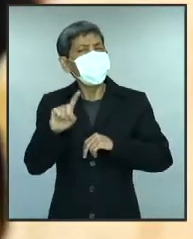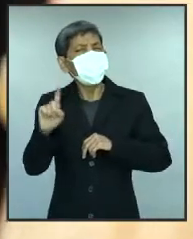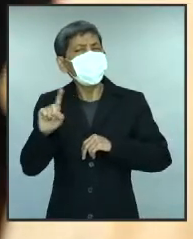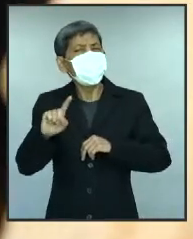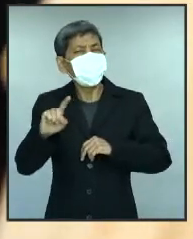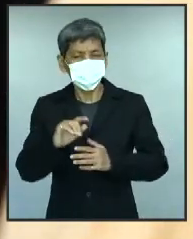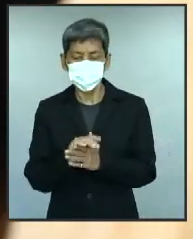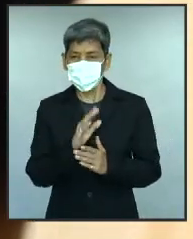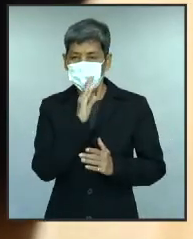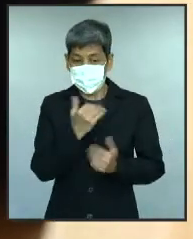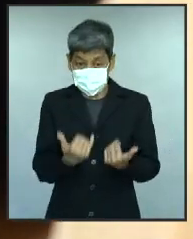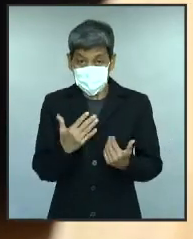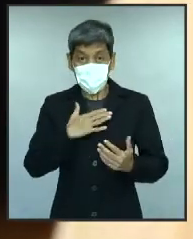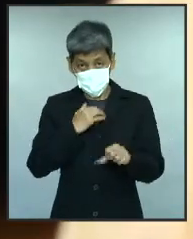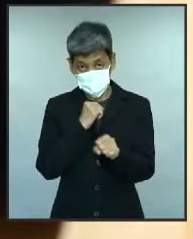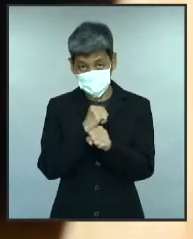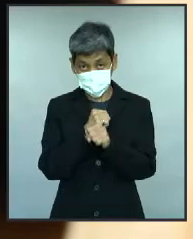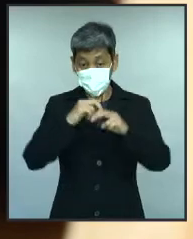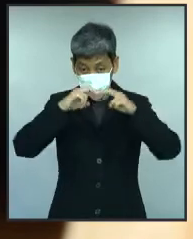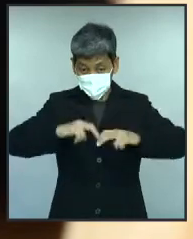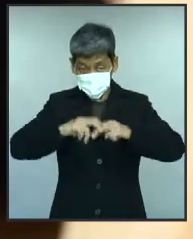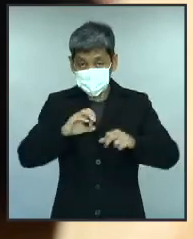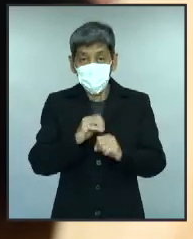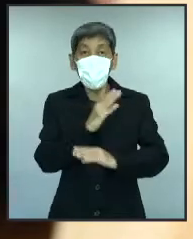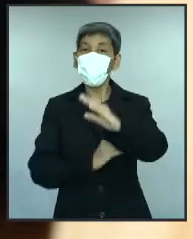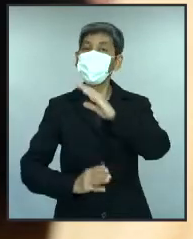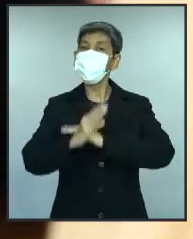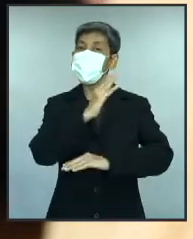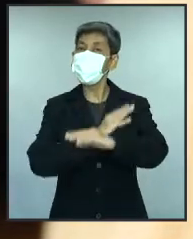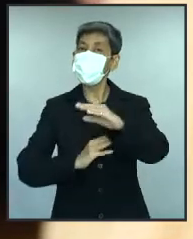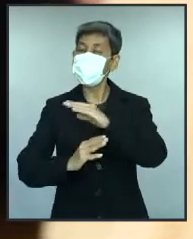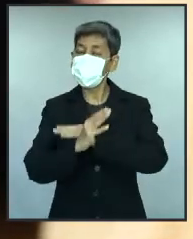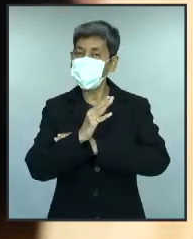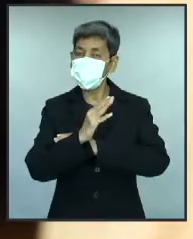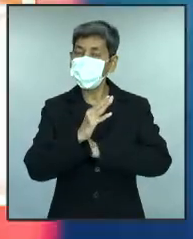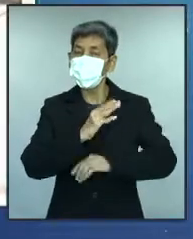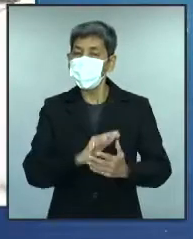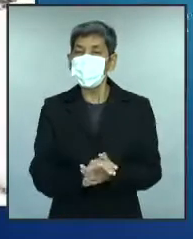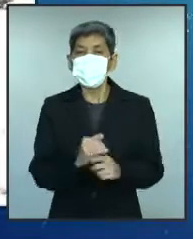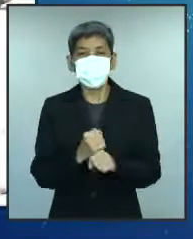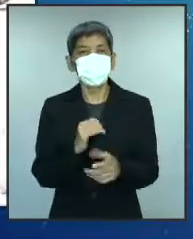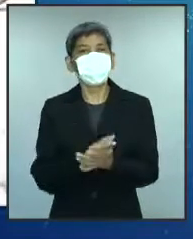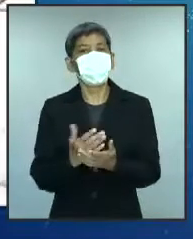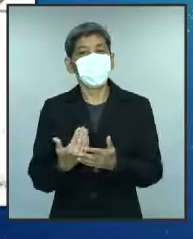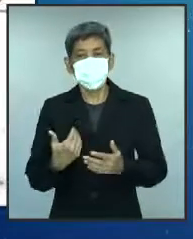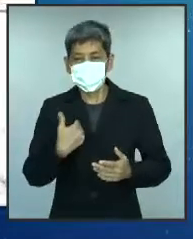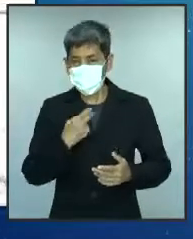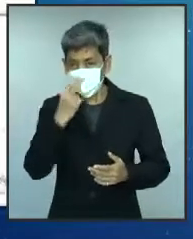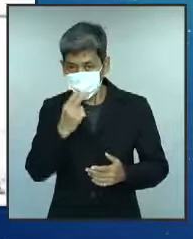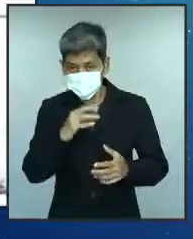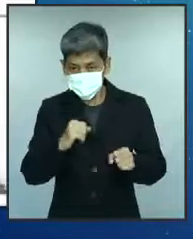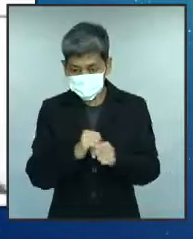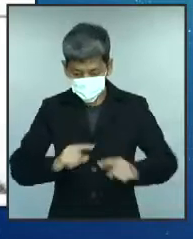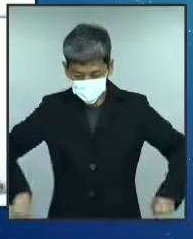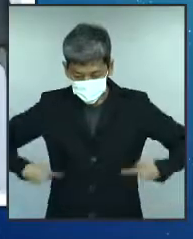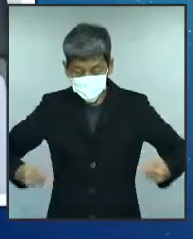่ถ้าตัวที่ล่าสุดที่เกี่ยวข้องกับคนพิการก็จะเป็นในตัวของอุปกรณ์พ่วงต่อที่มา